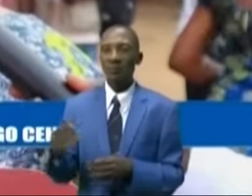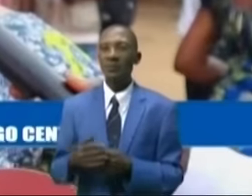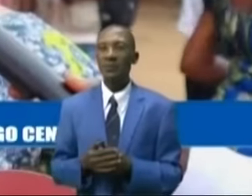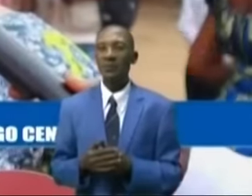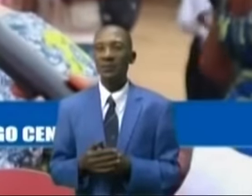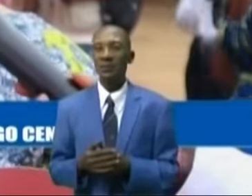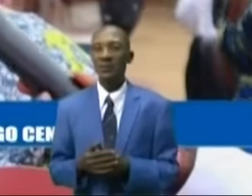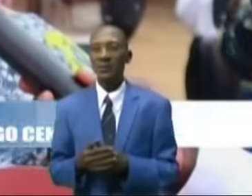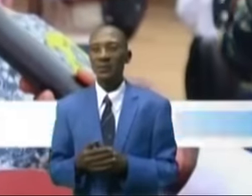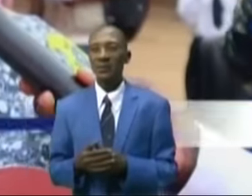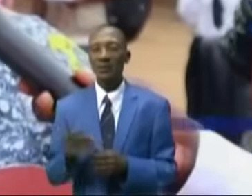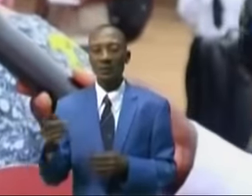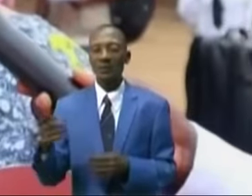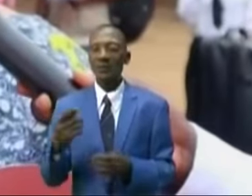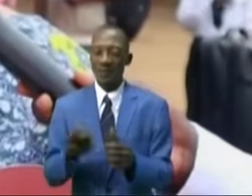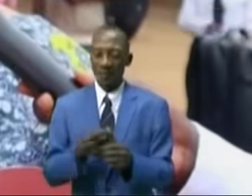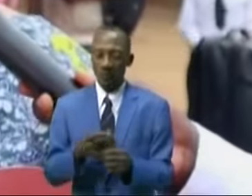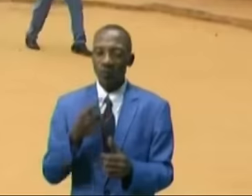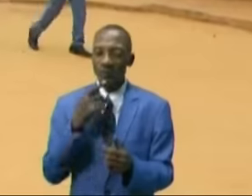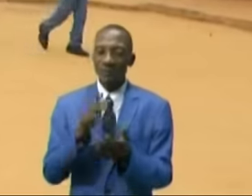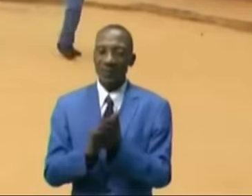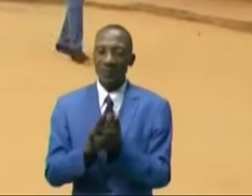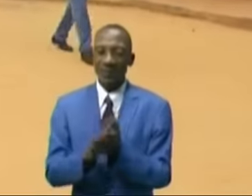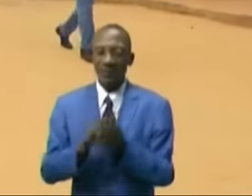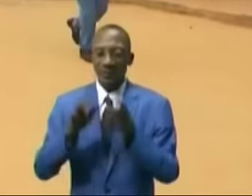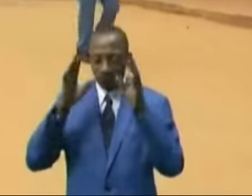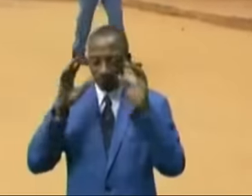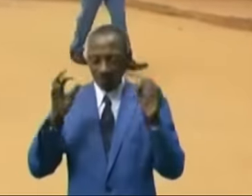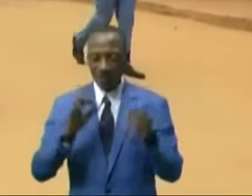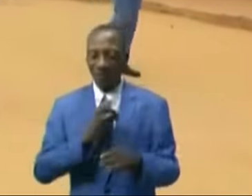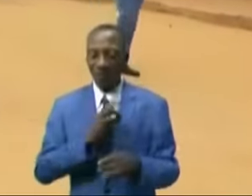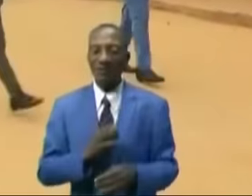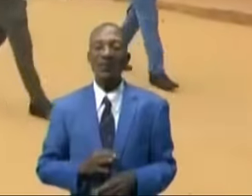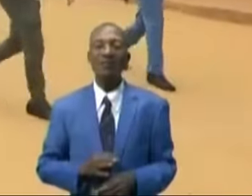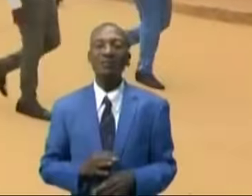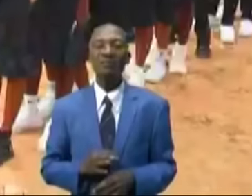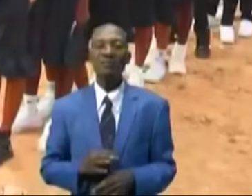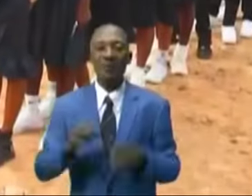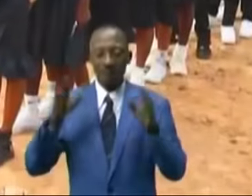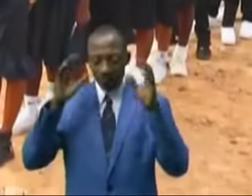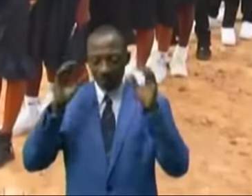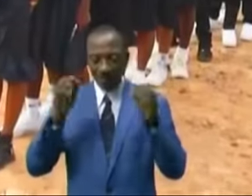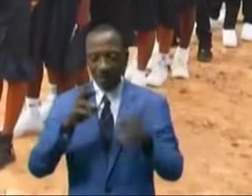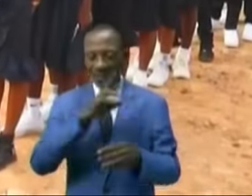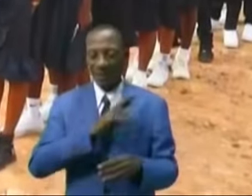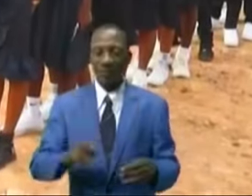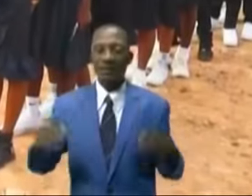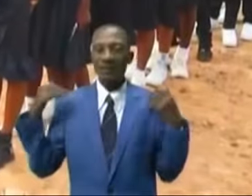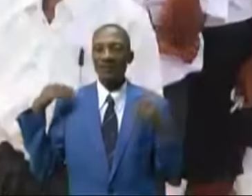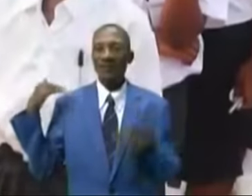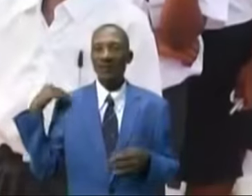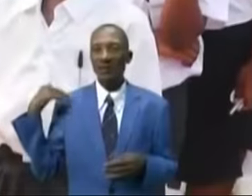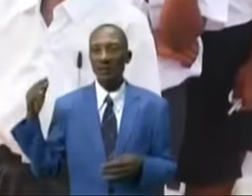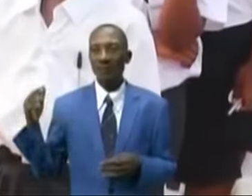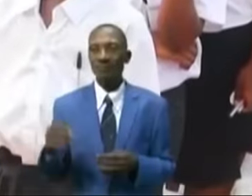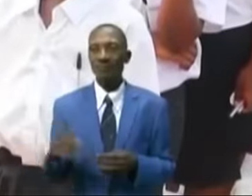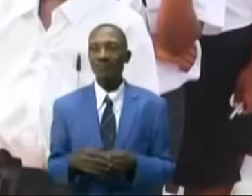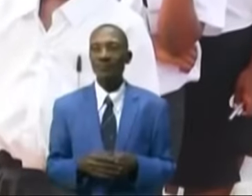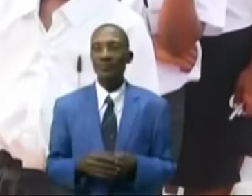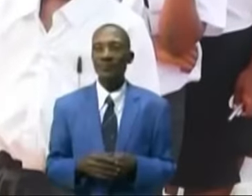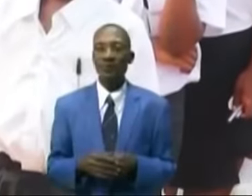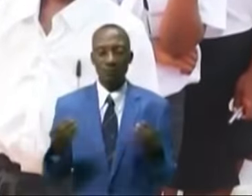Antoine Félix Tshisekedi Tshilombo, Président de la République et chef de l'État, pour son